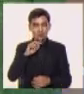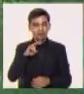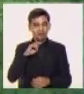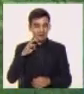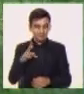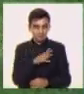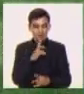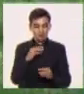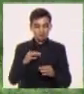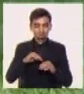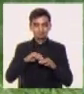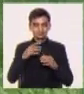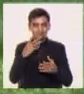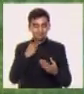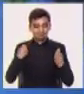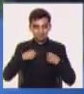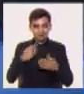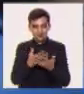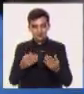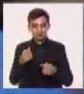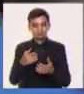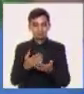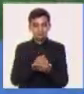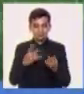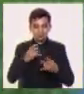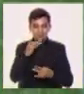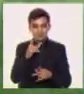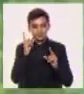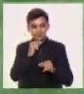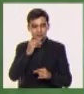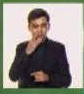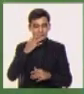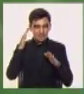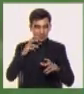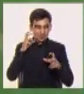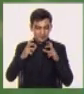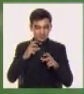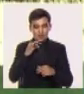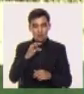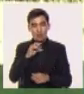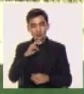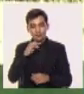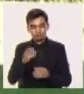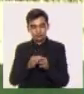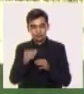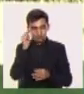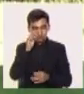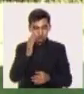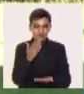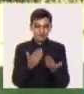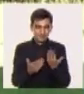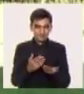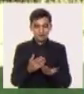чемоданы, но границы все еще закрыты. Да и в университете не объявили, как будут обучать, онлайн или очно. Если честно, я бы остался в